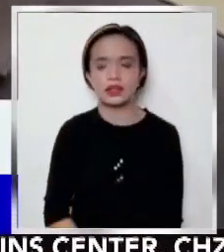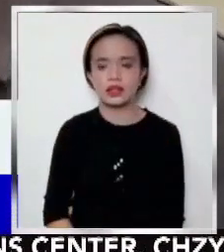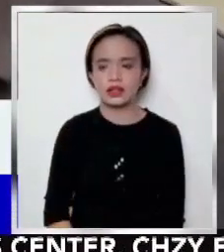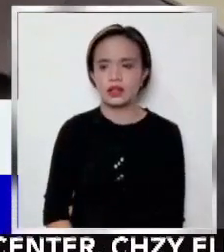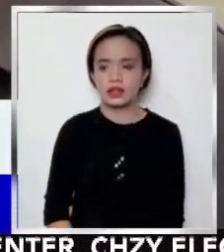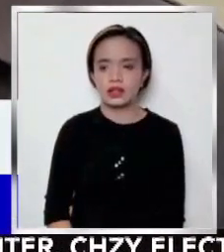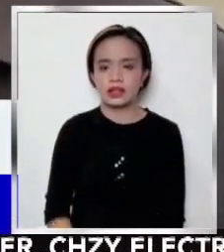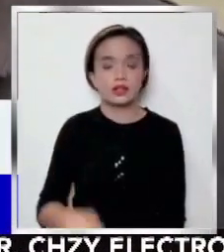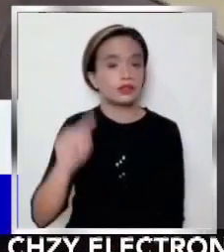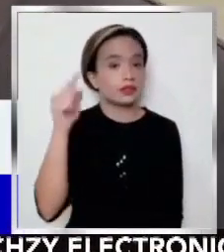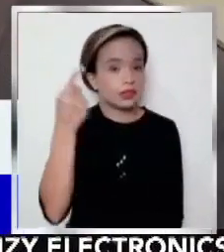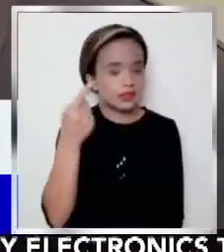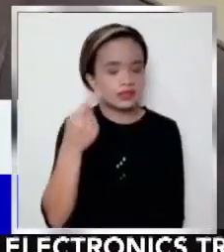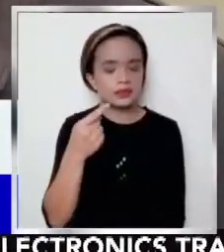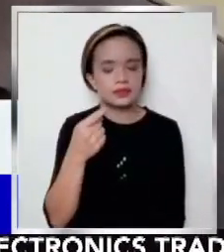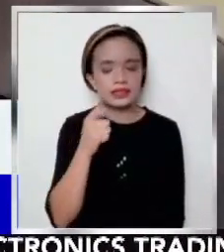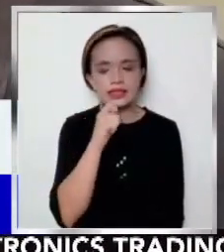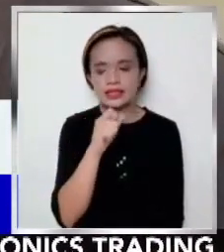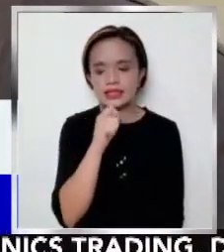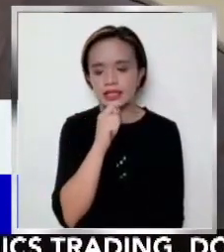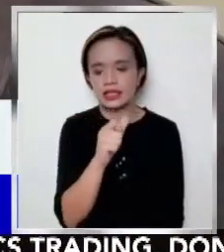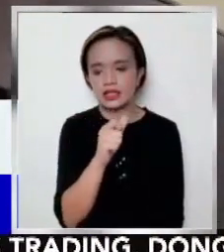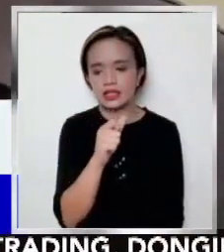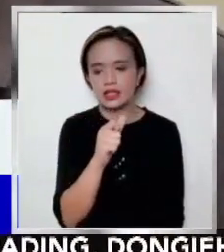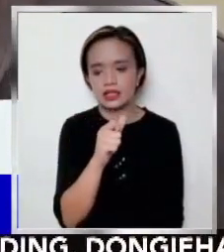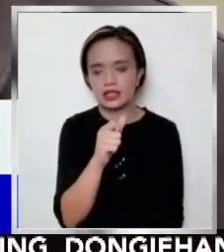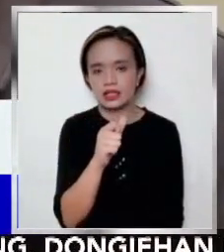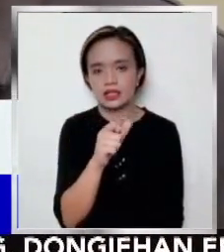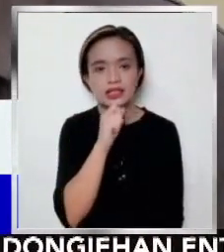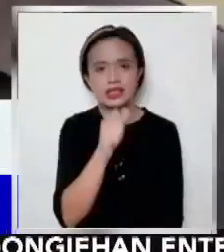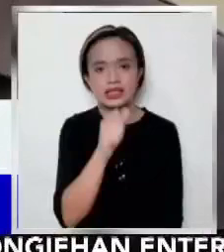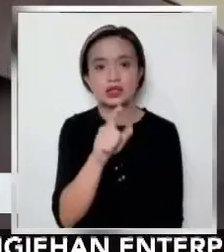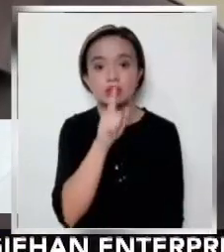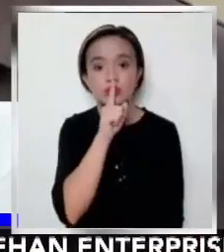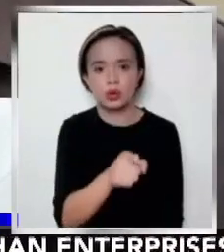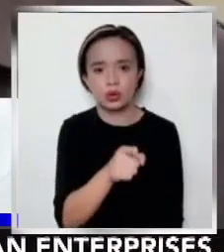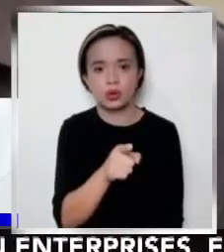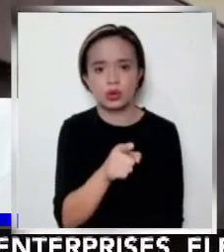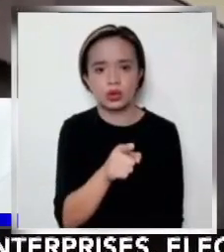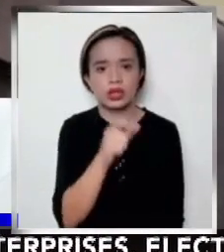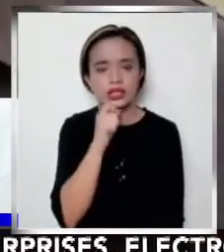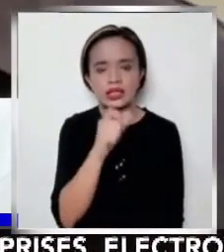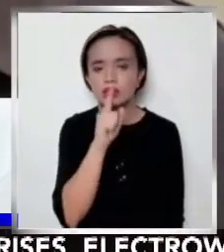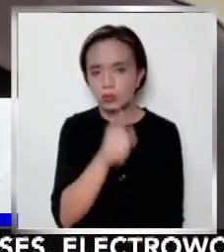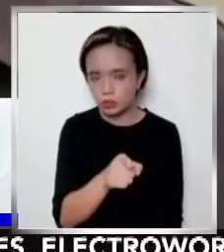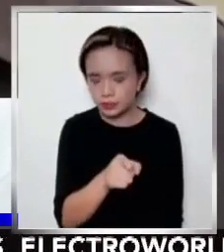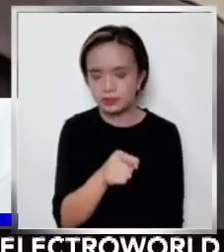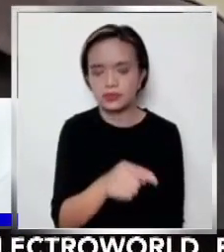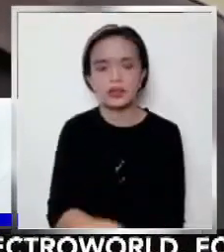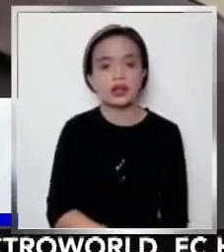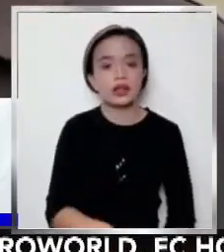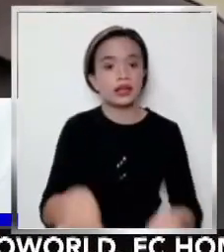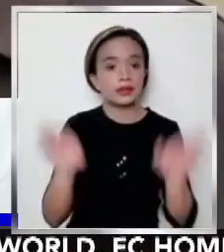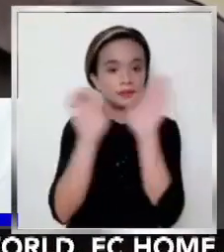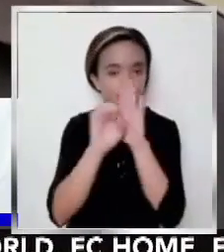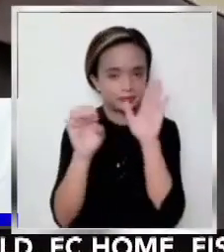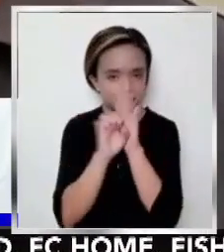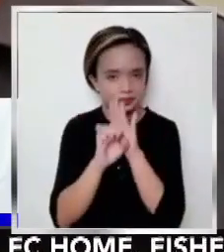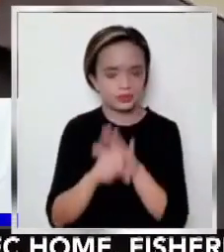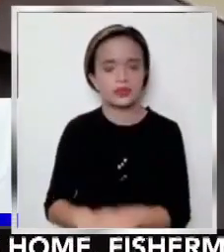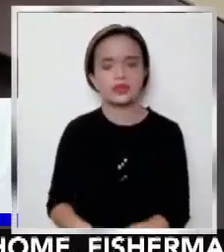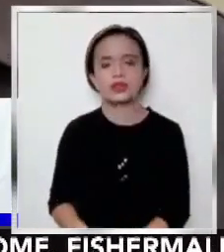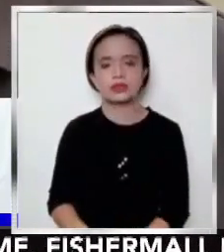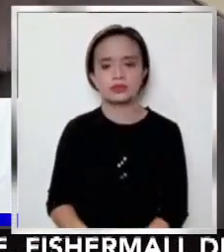blanket 2% increase. Hindi po totoo yun, outright hindi po totoo yun. For example,